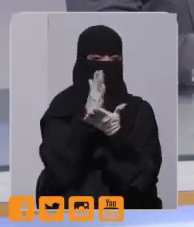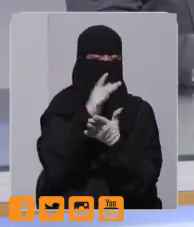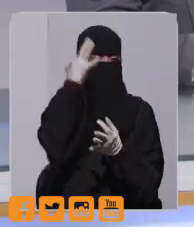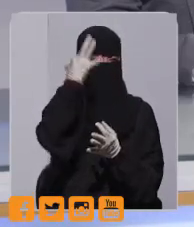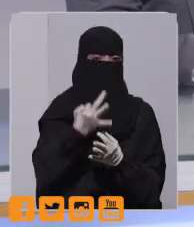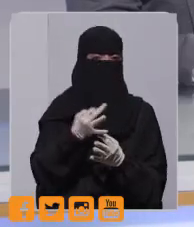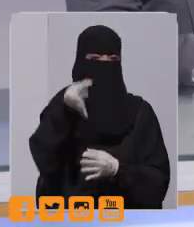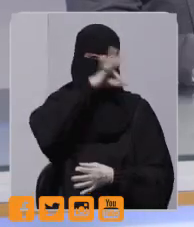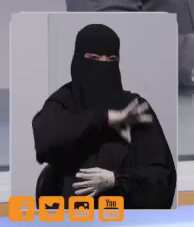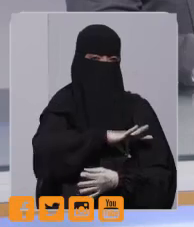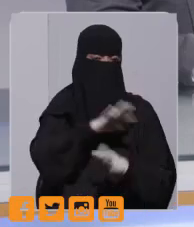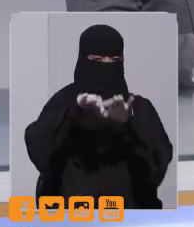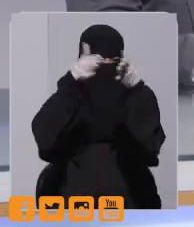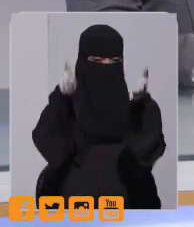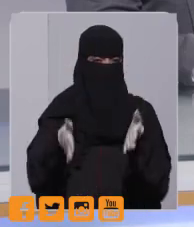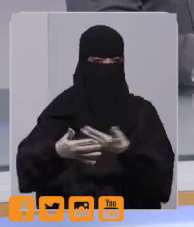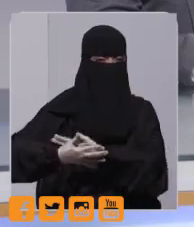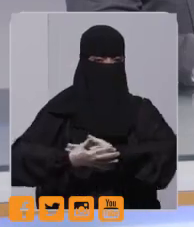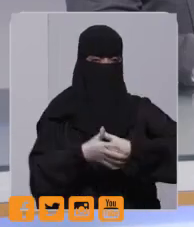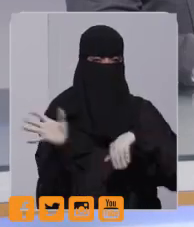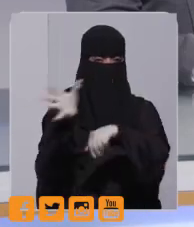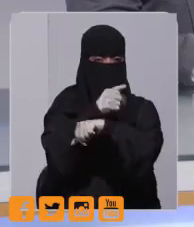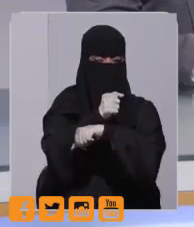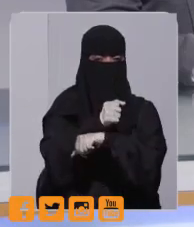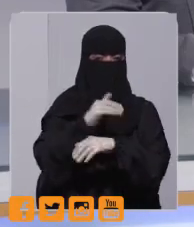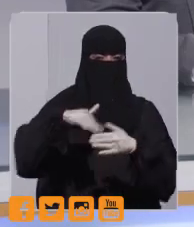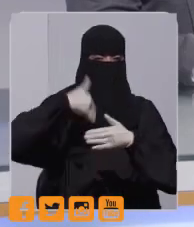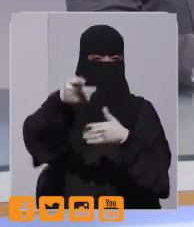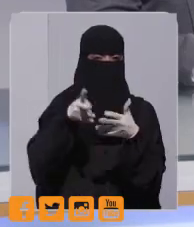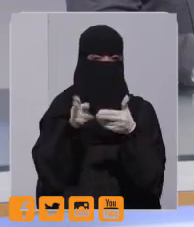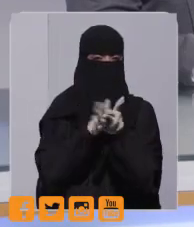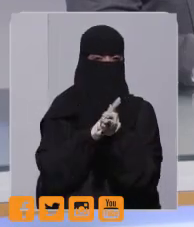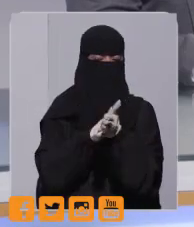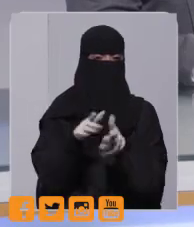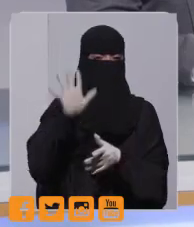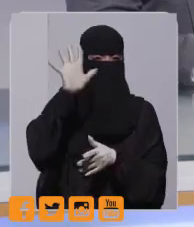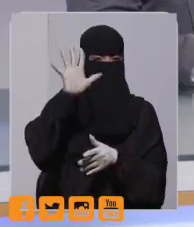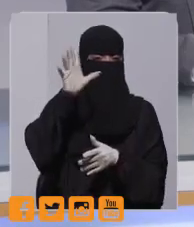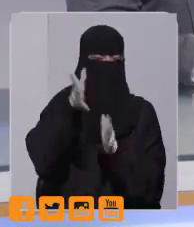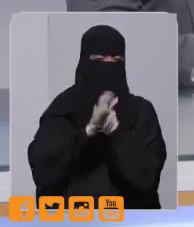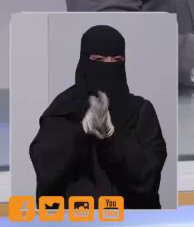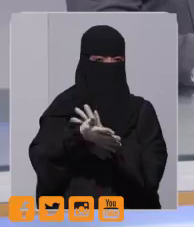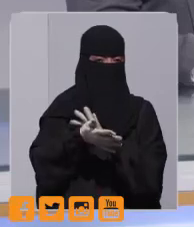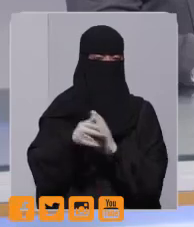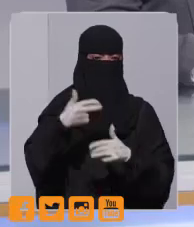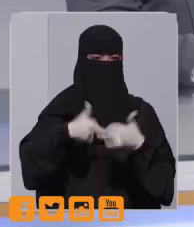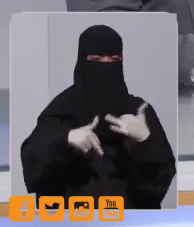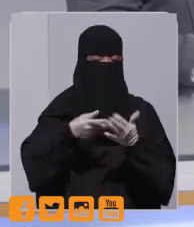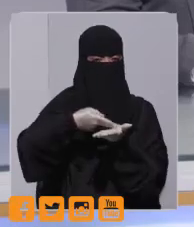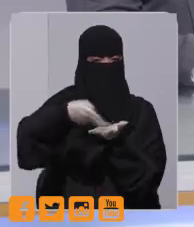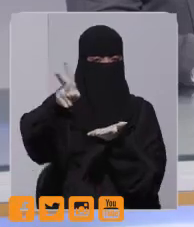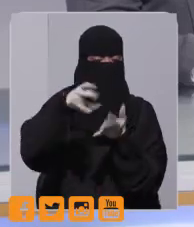للمستفيدين من صندوق الرعايه الاجتماعيه قبل تدشين المرحله الخامسه عشره من عمليه الصرف